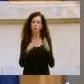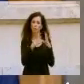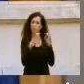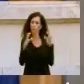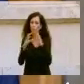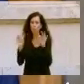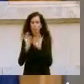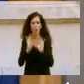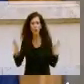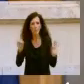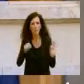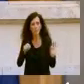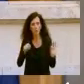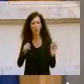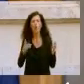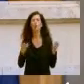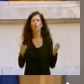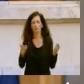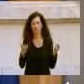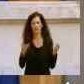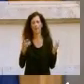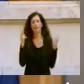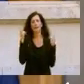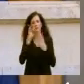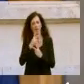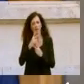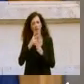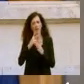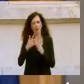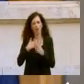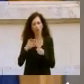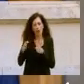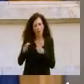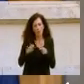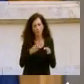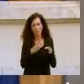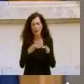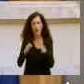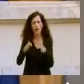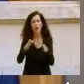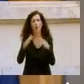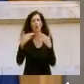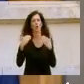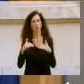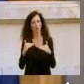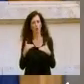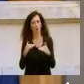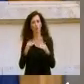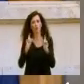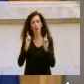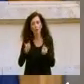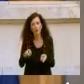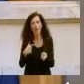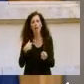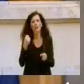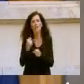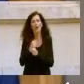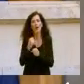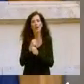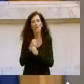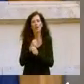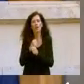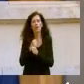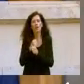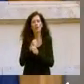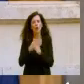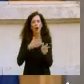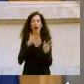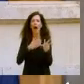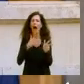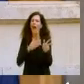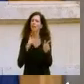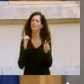un lungo percorso da realizzare dobbiamo lavorare all'alta velocità di rete noi dobbiamo realizzare